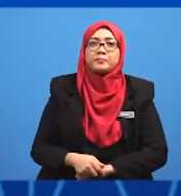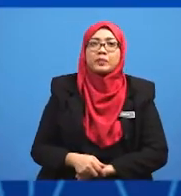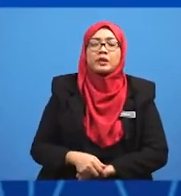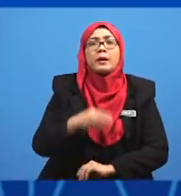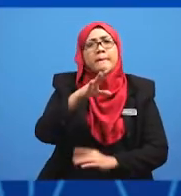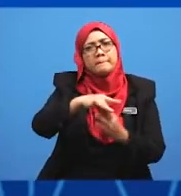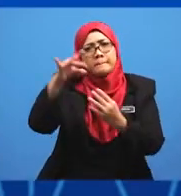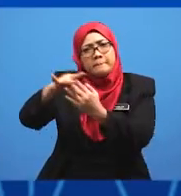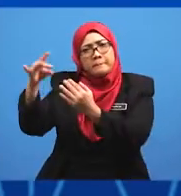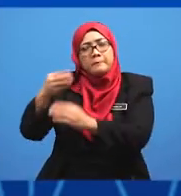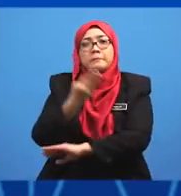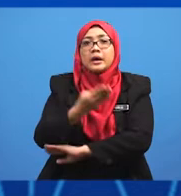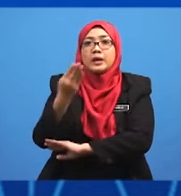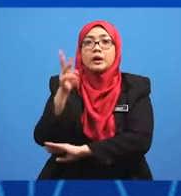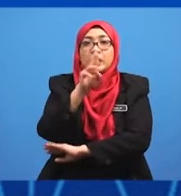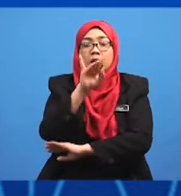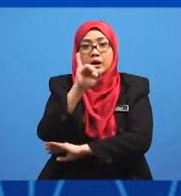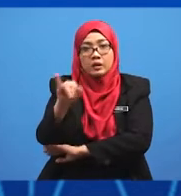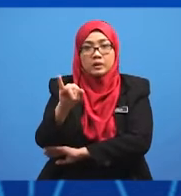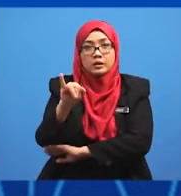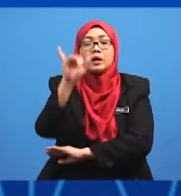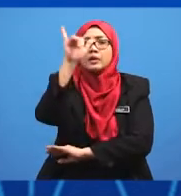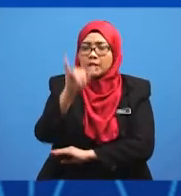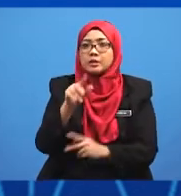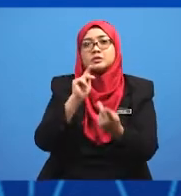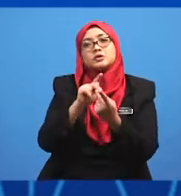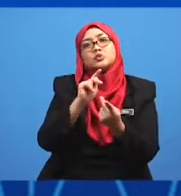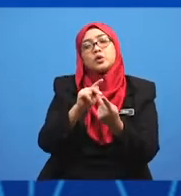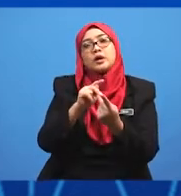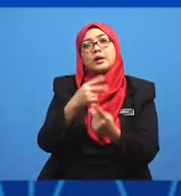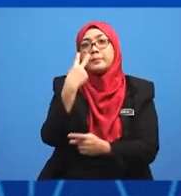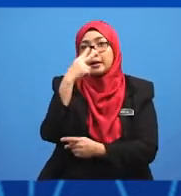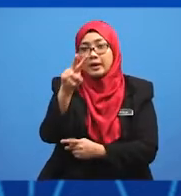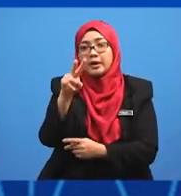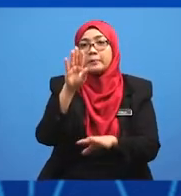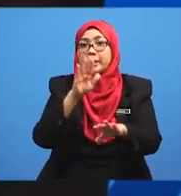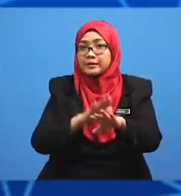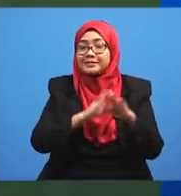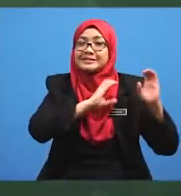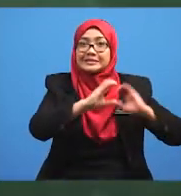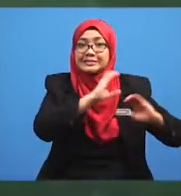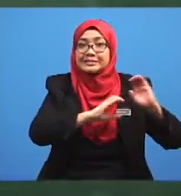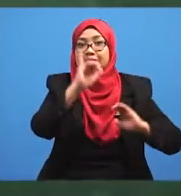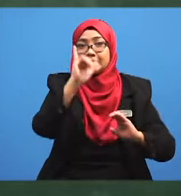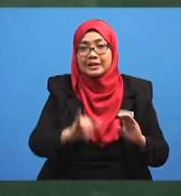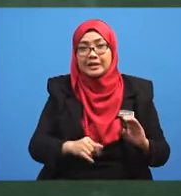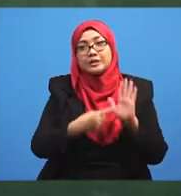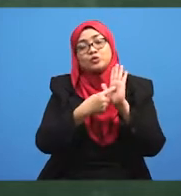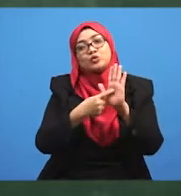pemilihan bahan radioisotop yang sesuai adalah berdasarkan ciri-ciri berikut.